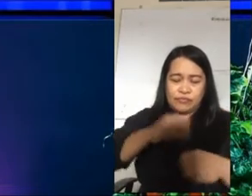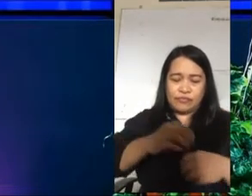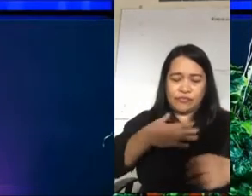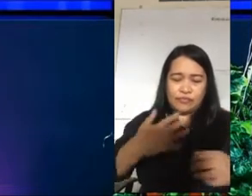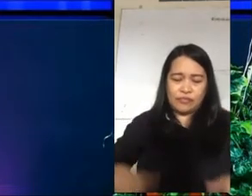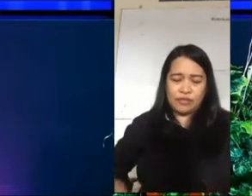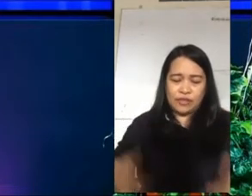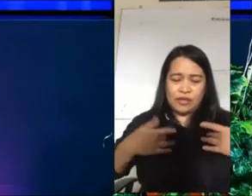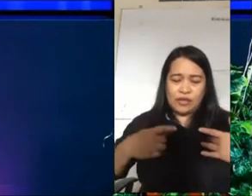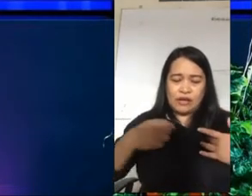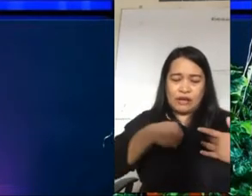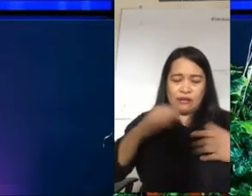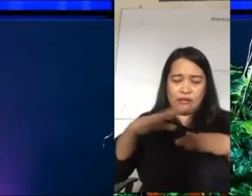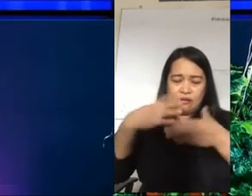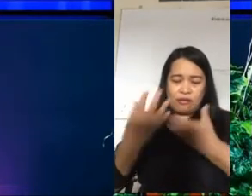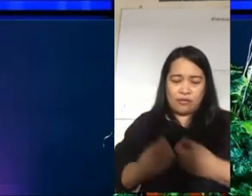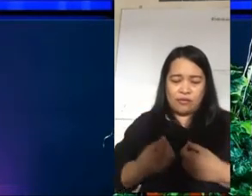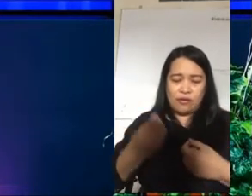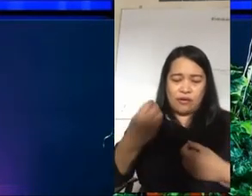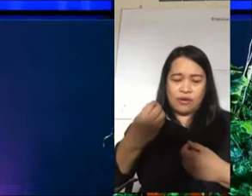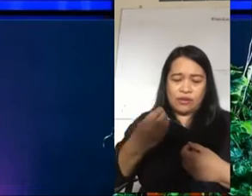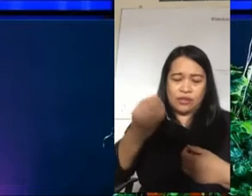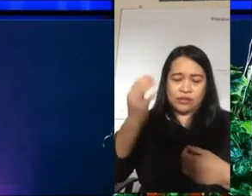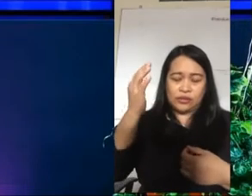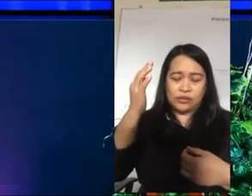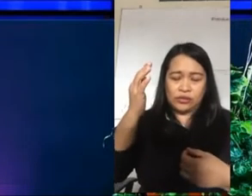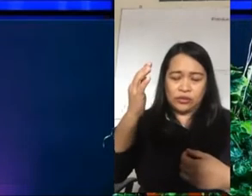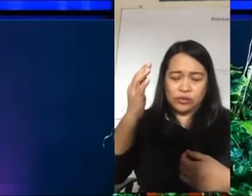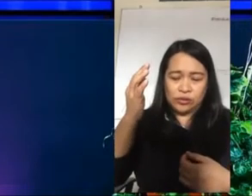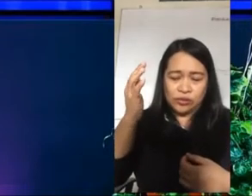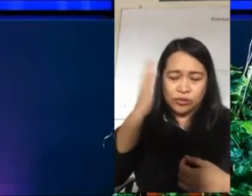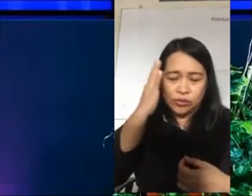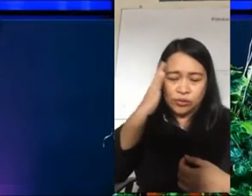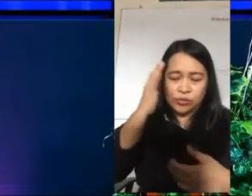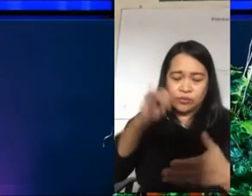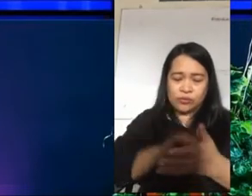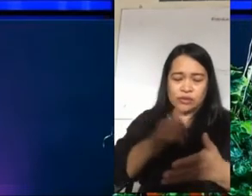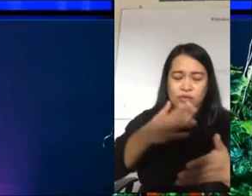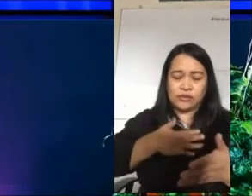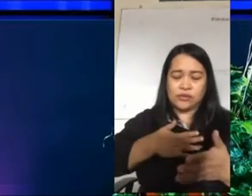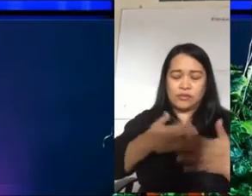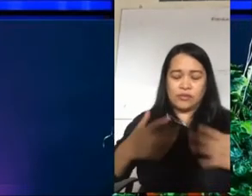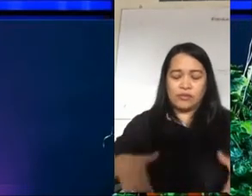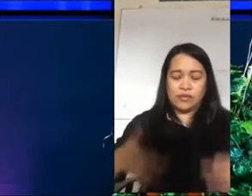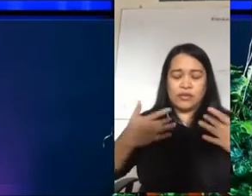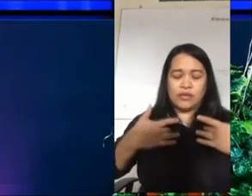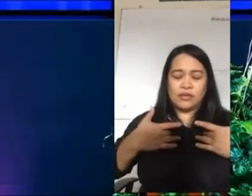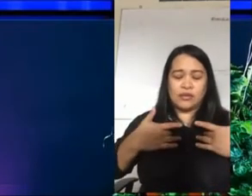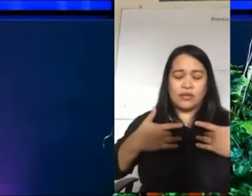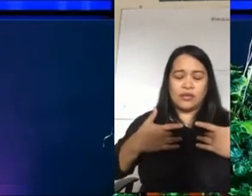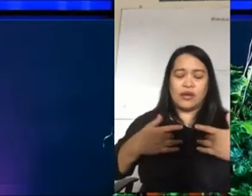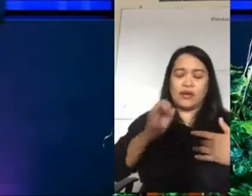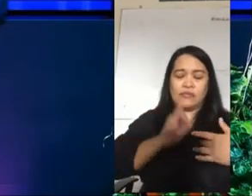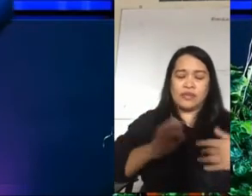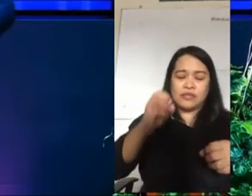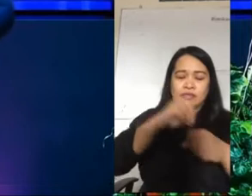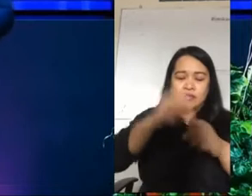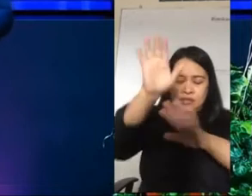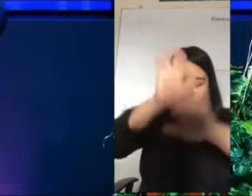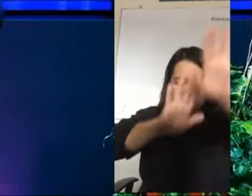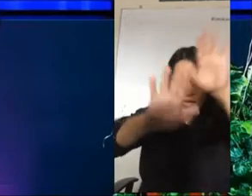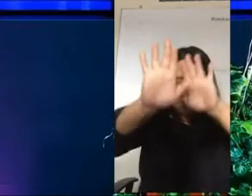kong makatiyak na ang buhay ko nga ay nasa kamay ng hindi nagbabagong Diyos. Kapatid, ang sabi ng salita